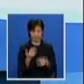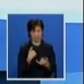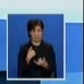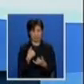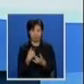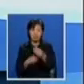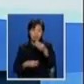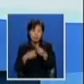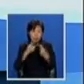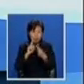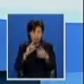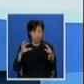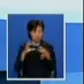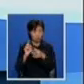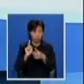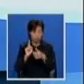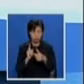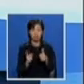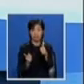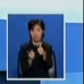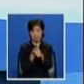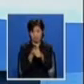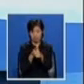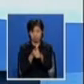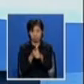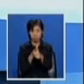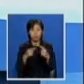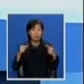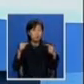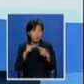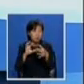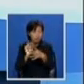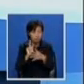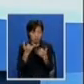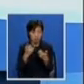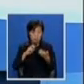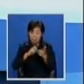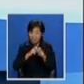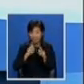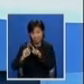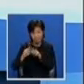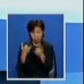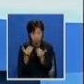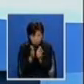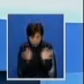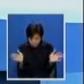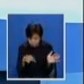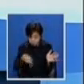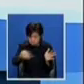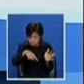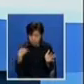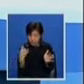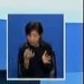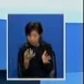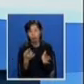ข้องกับสถานการณ์นะครับประการแรกก็คือว่าในเรื่องของภาพรวมของปัญหาขณะนี้ก็ขอยืนยันอีกครั้งหนึ่ง